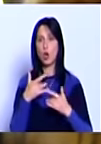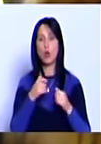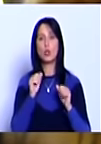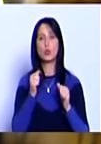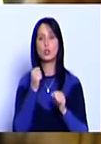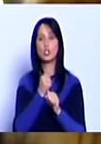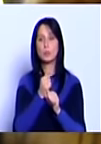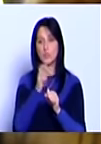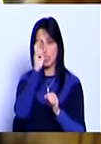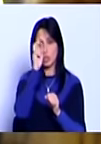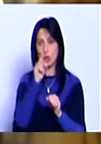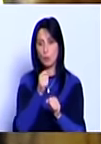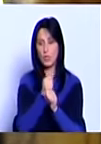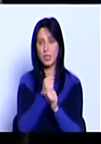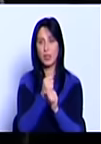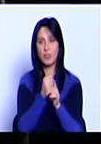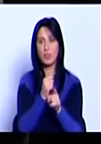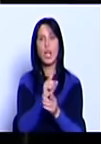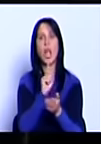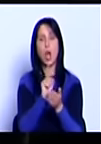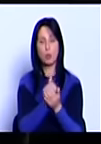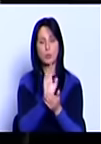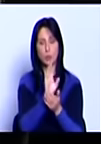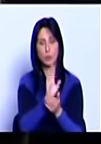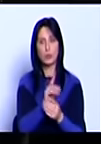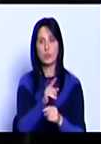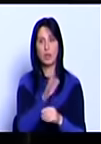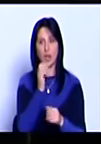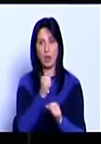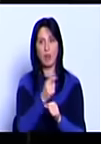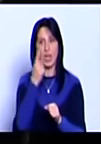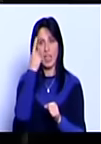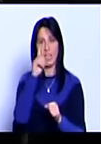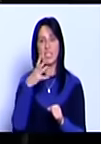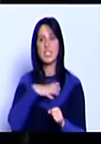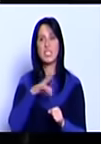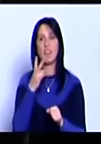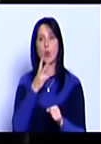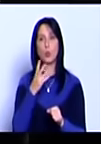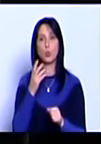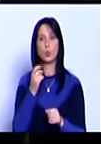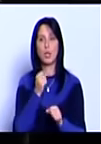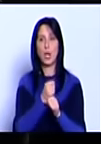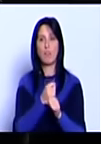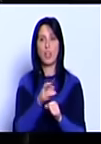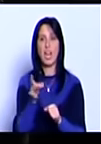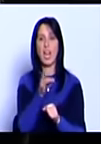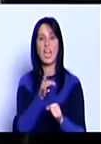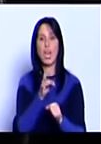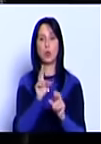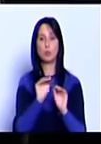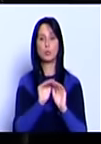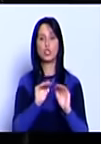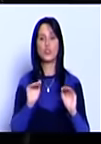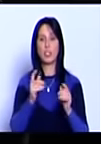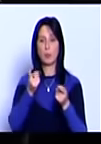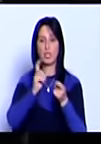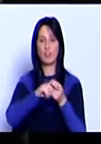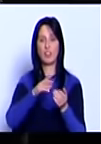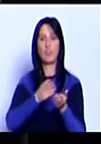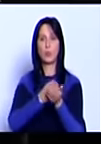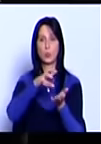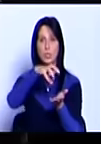შეიძლება სახელმწიფომ ეს როლი ითამაშოს? ამაზე აუცილებლად ვისაუბრებთ, თქვენ გაქვთ ესეთი იდეა, რომ საქართველომ უნდა იტვირთოს რეგიონული მშვიდობის დამამყარებელი